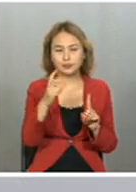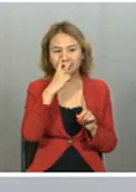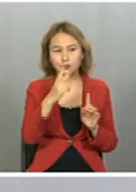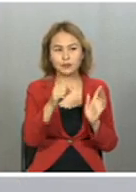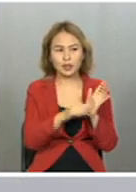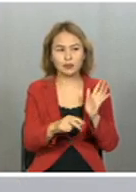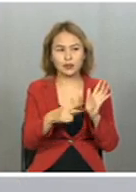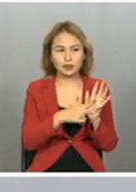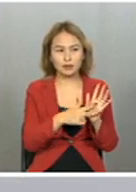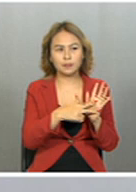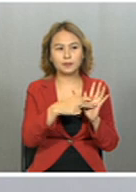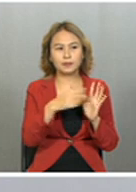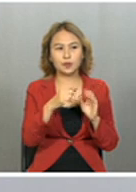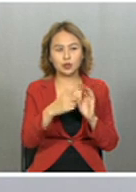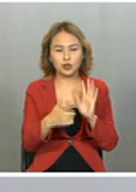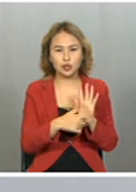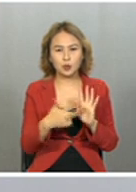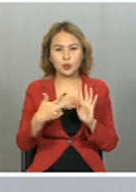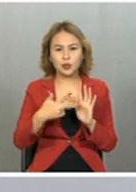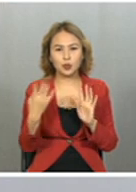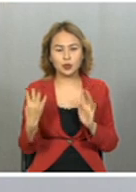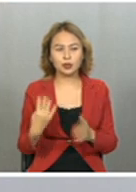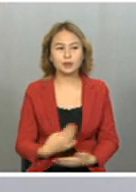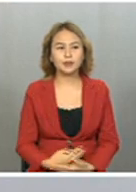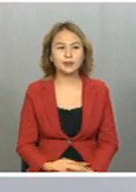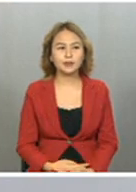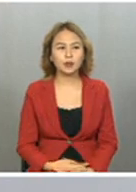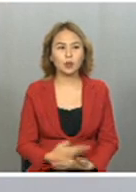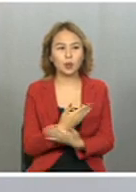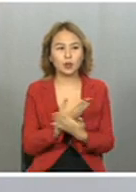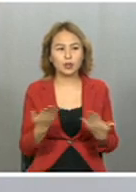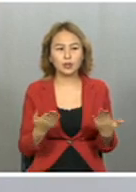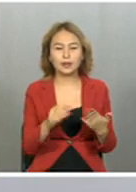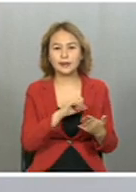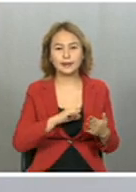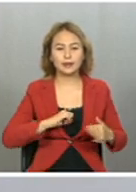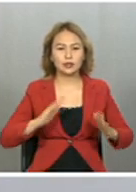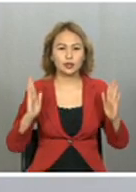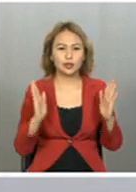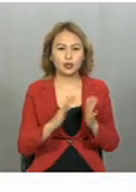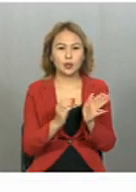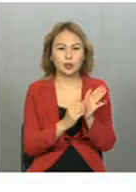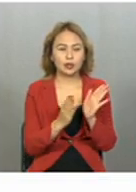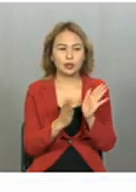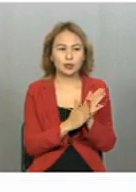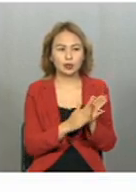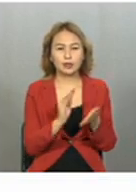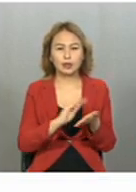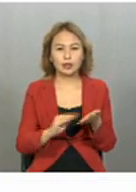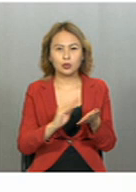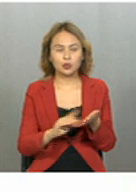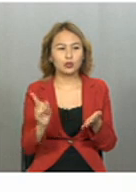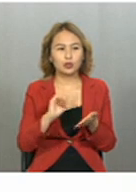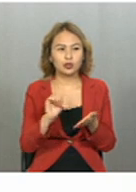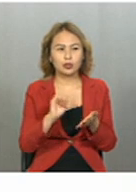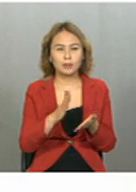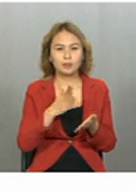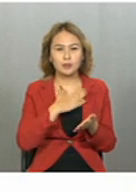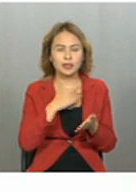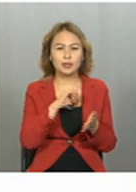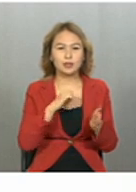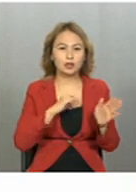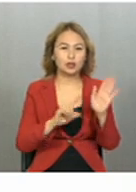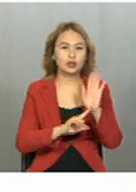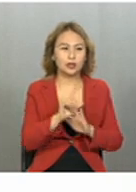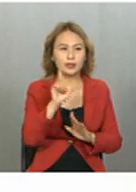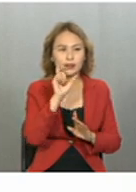68, 17 және 34. Оларды ең кіші ортақ бөлімге келтіру үшін біз ең үлкен санға